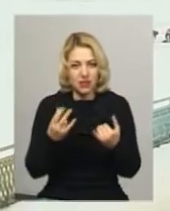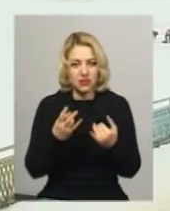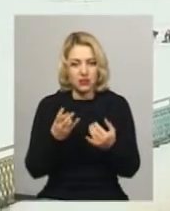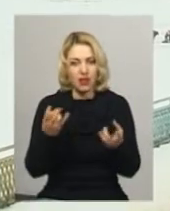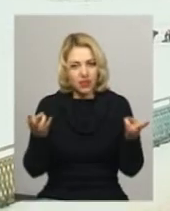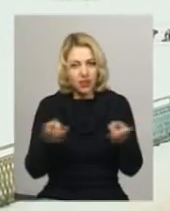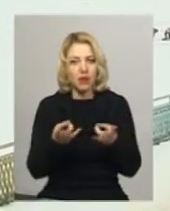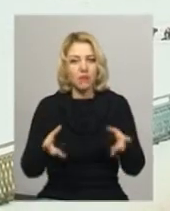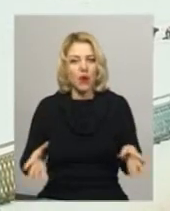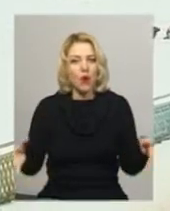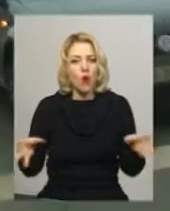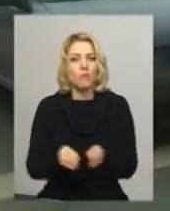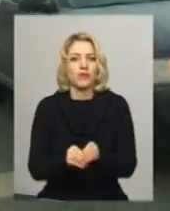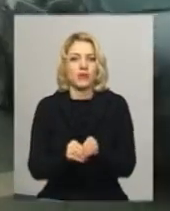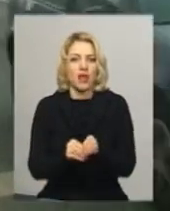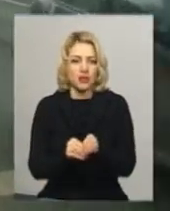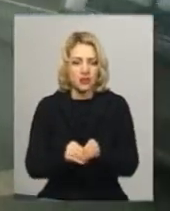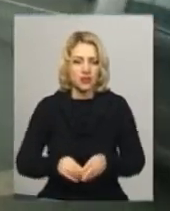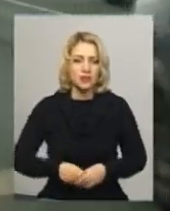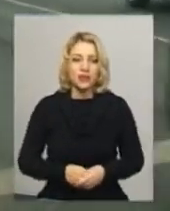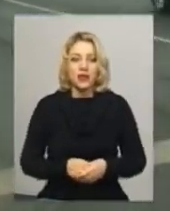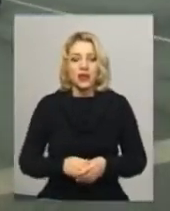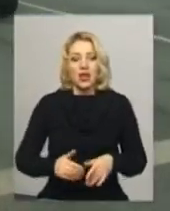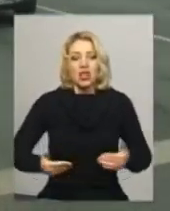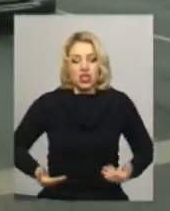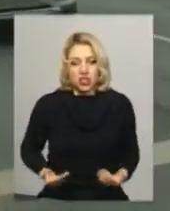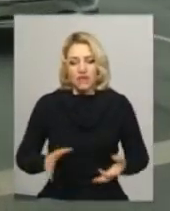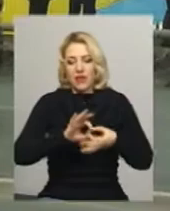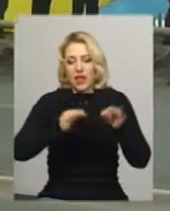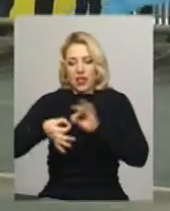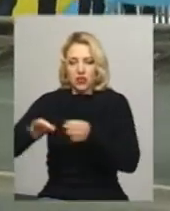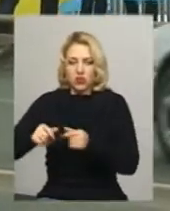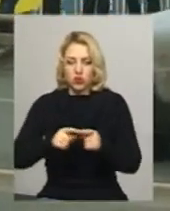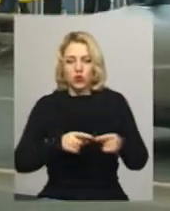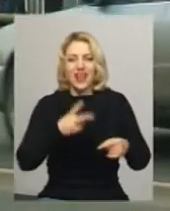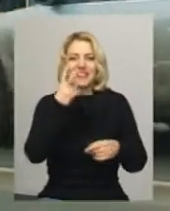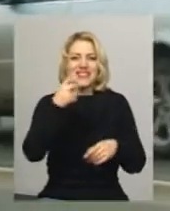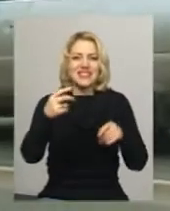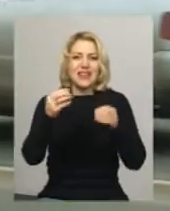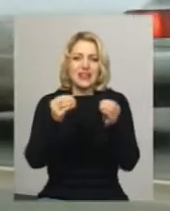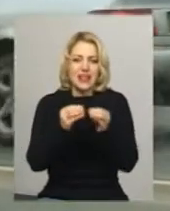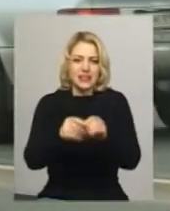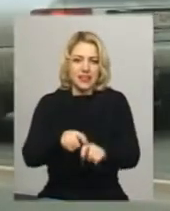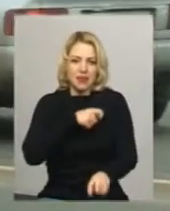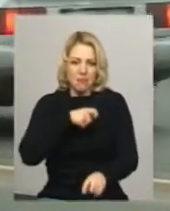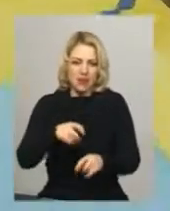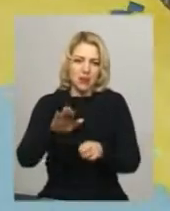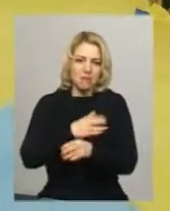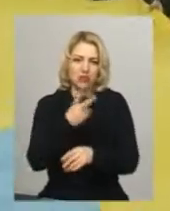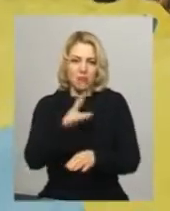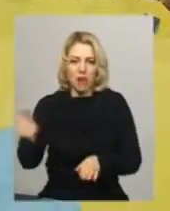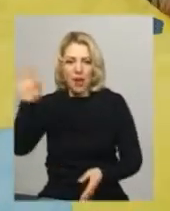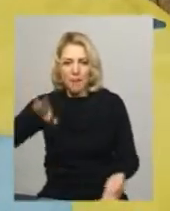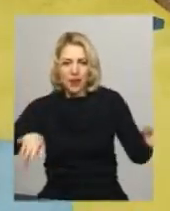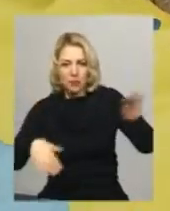об'єднатися і єдиним бути. Живий ланцюг єдності розтягнувся на 210 метрів між двома берегами річки Південний Буг, додає